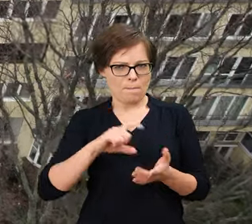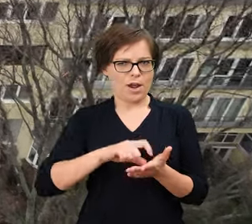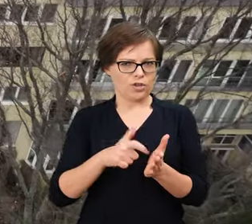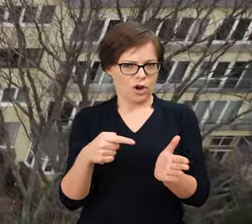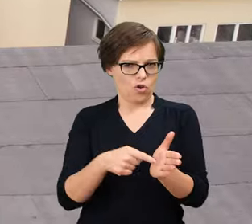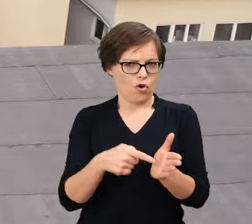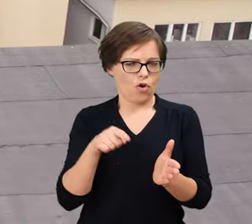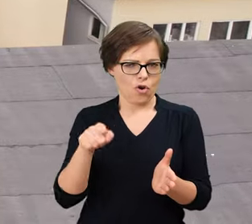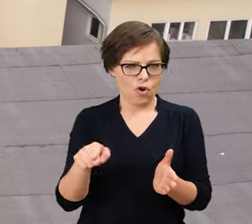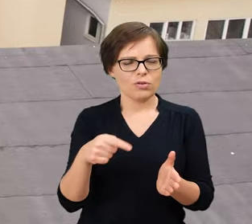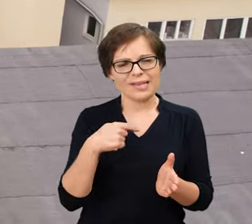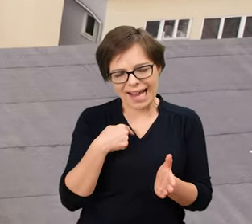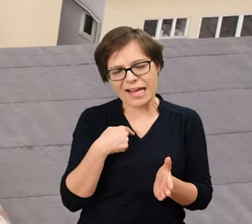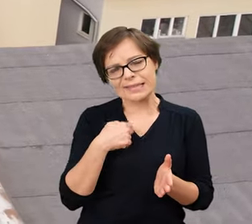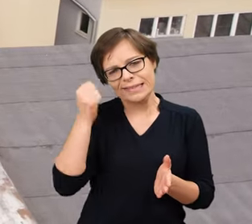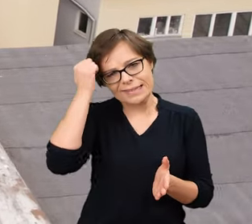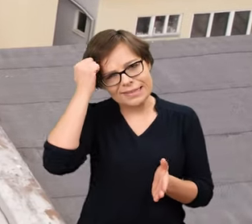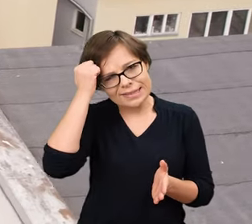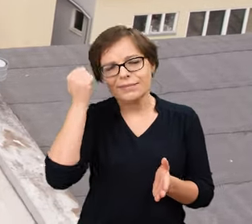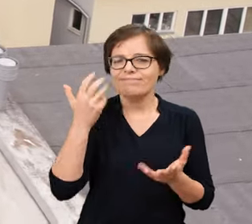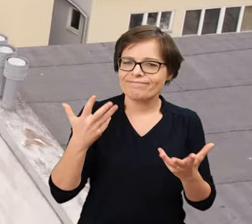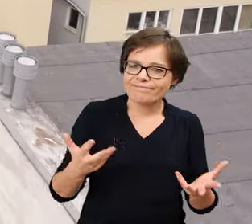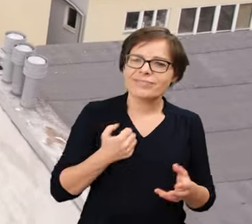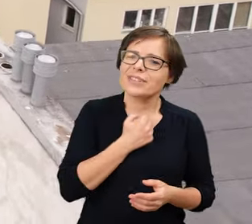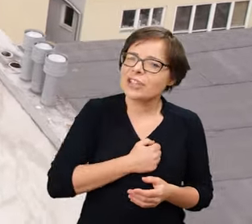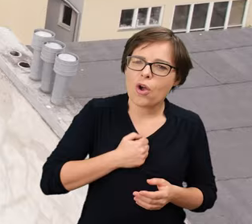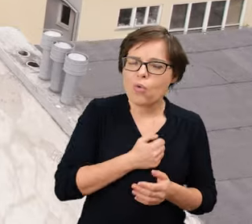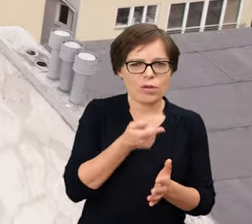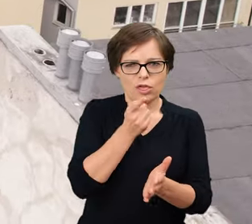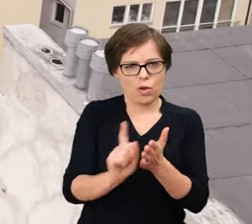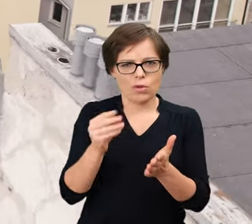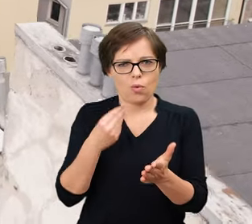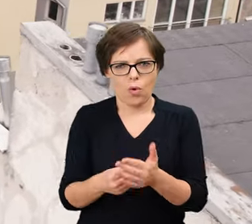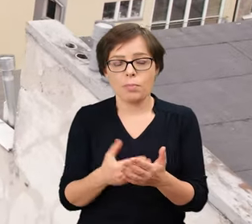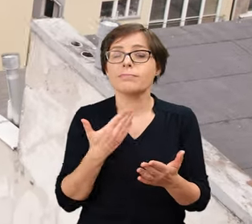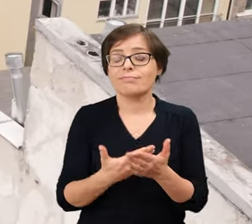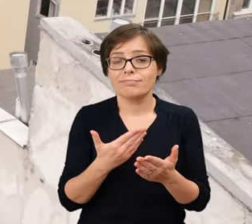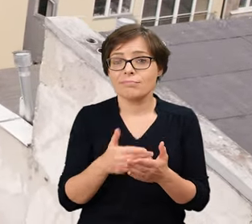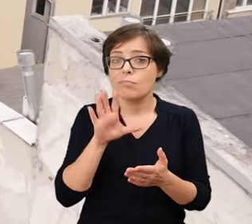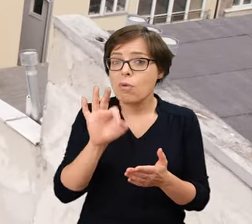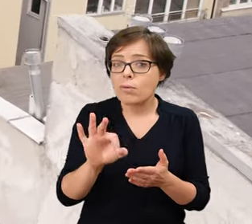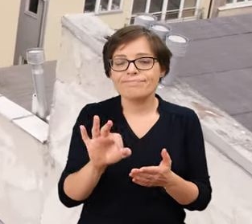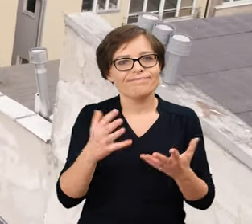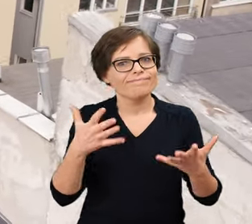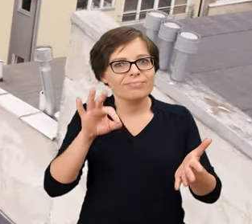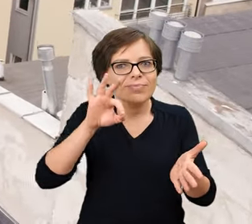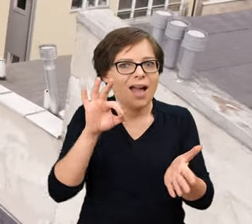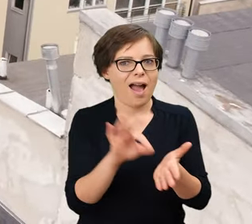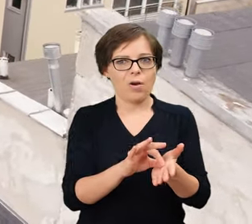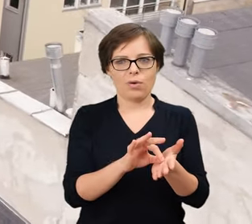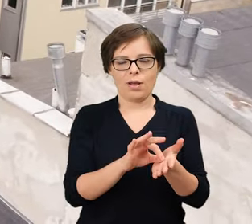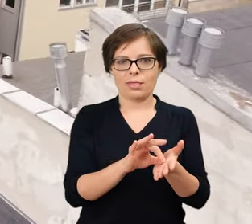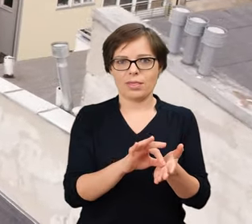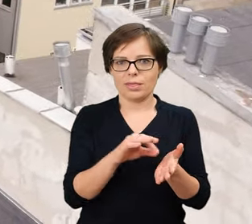i bardzo żałuję, że nie udało mi się go kupić, dlatego że tuż po